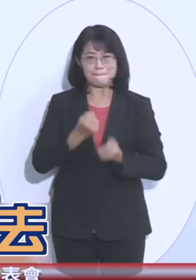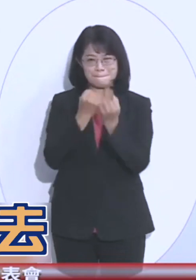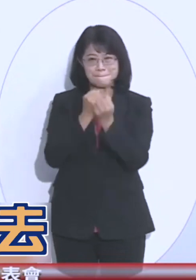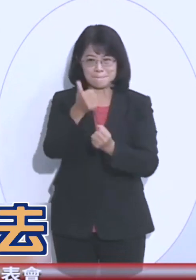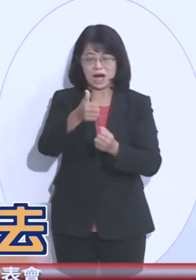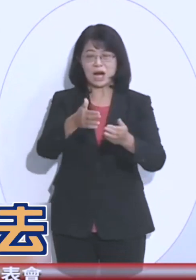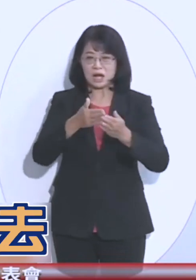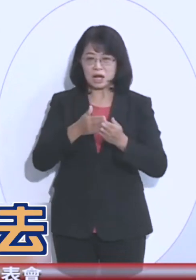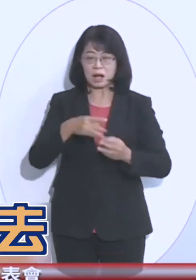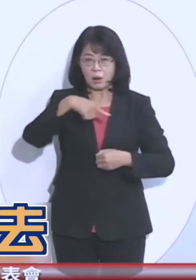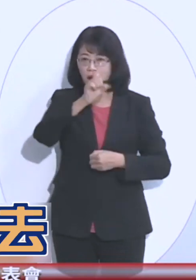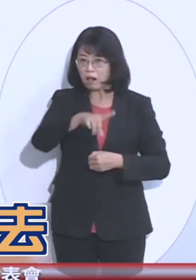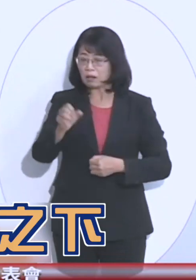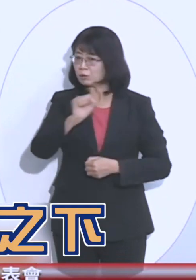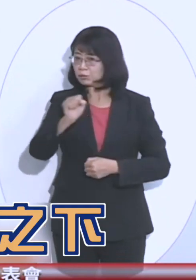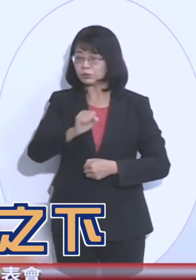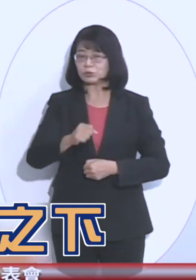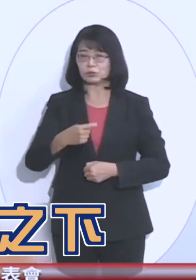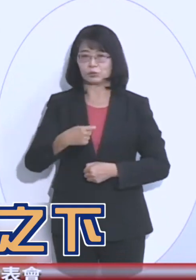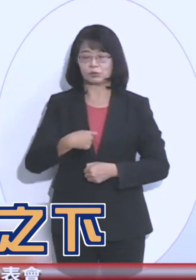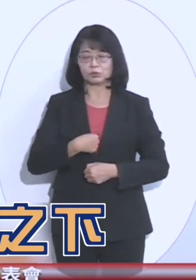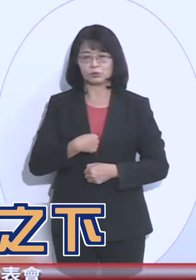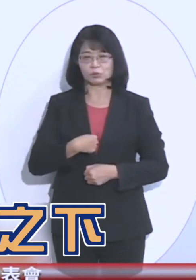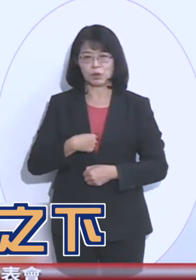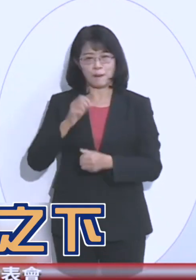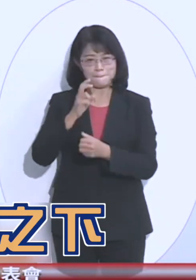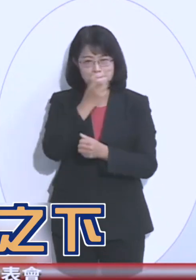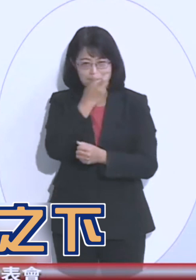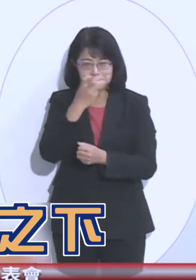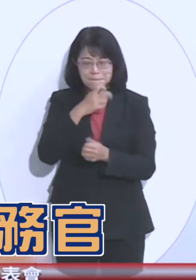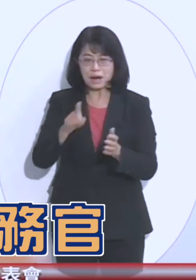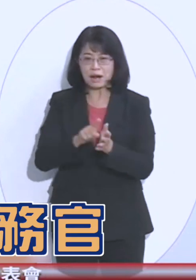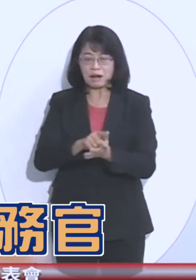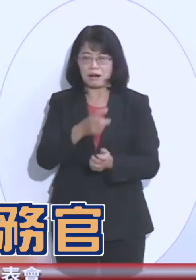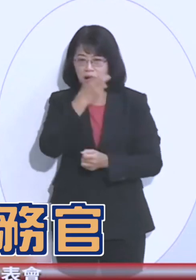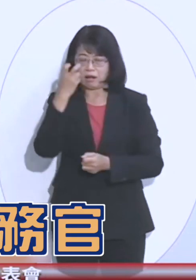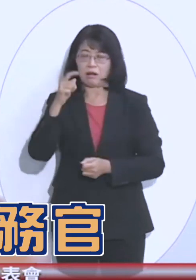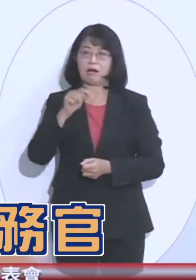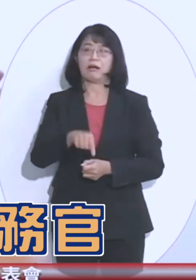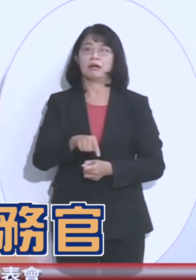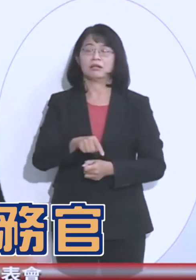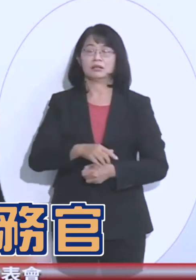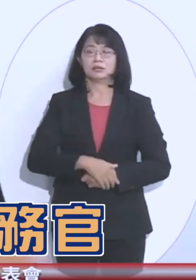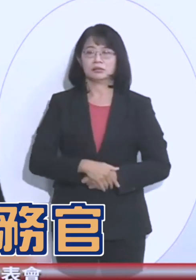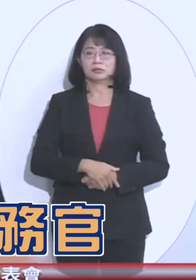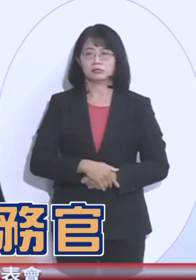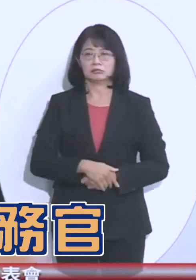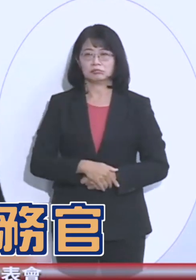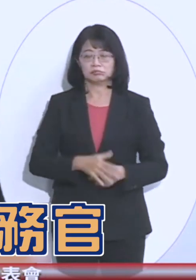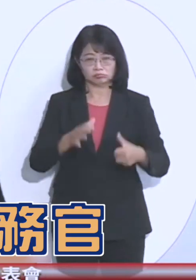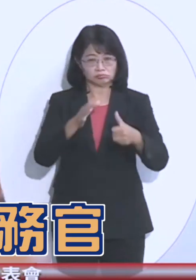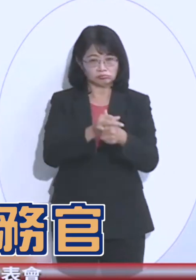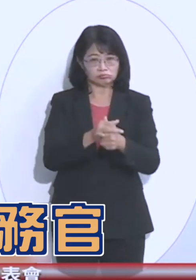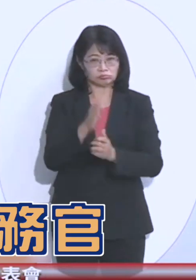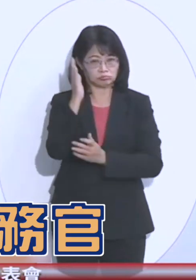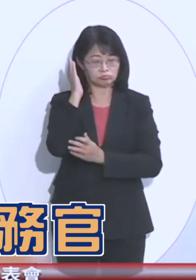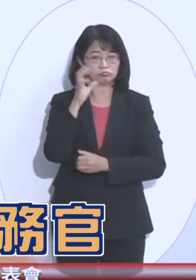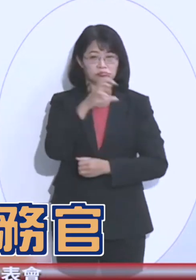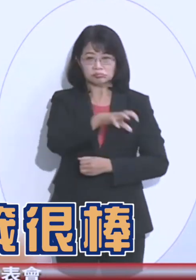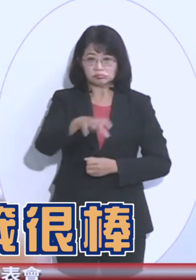什么场所袂使去，是我咧强烈甲监督的中间发觉的这款约束政务